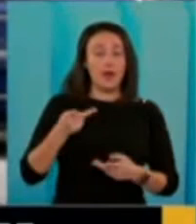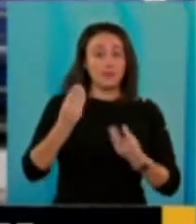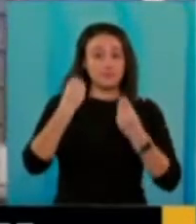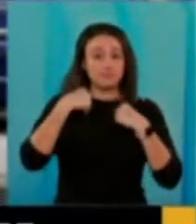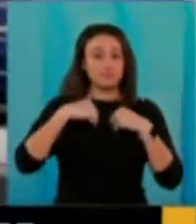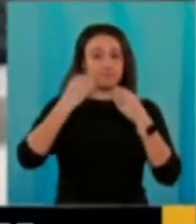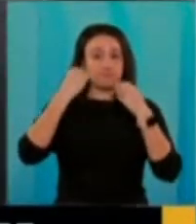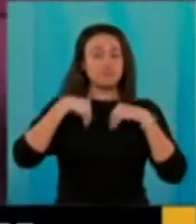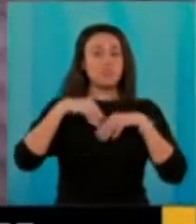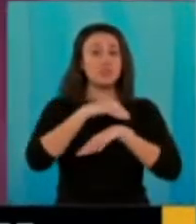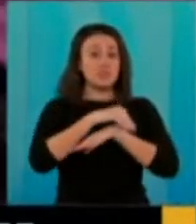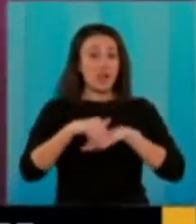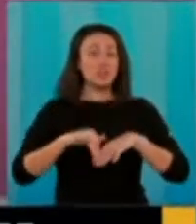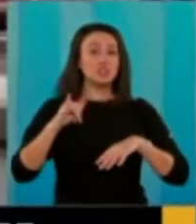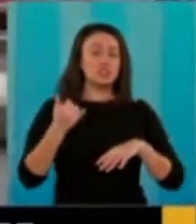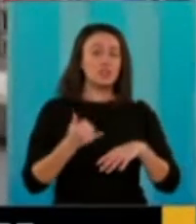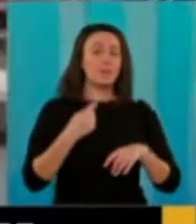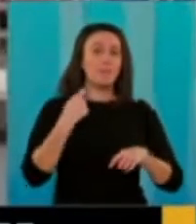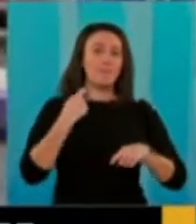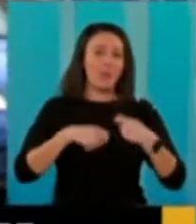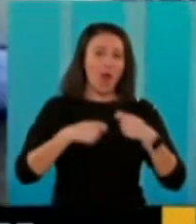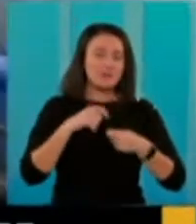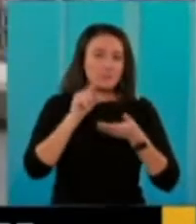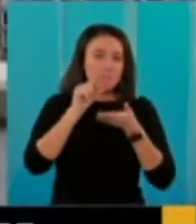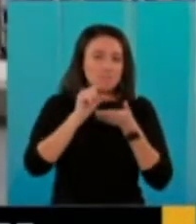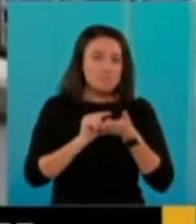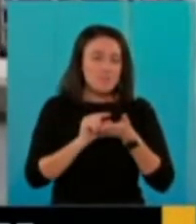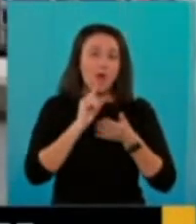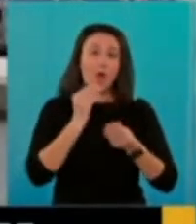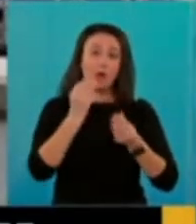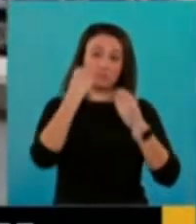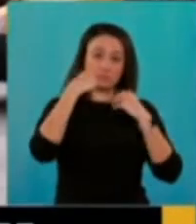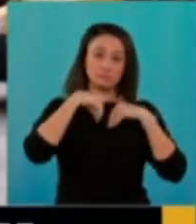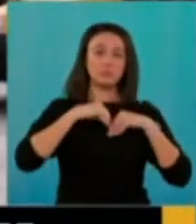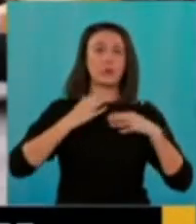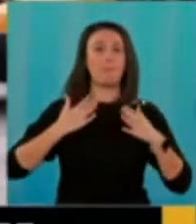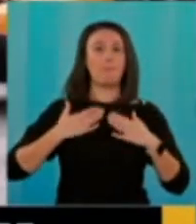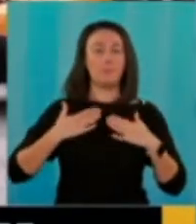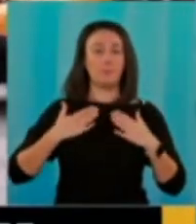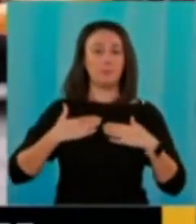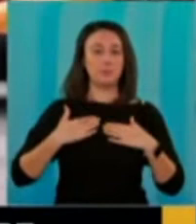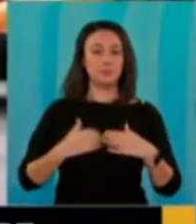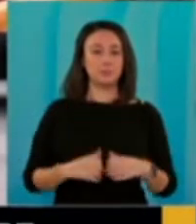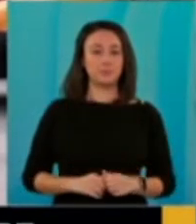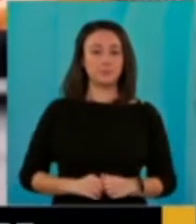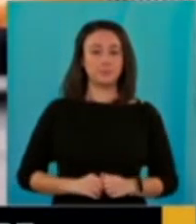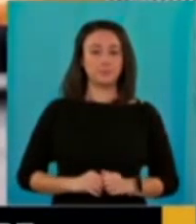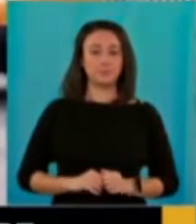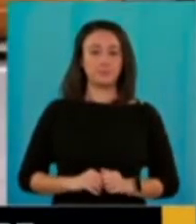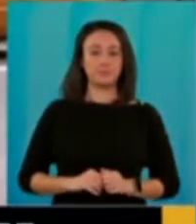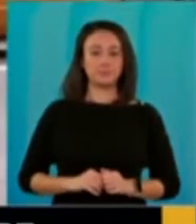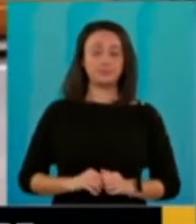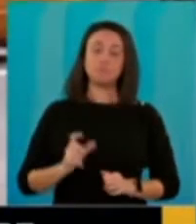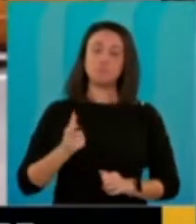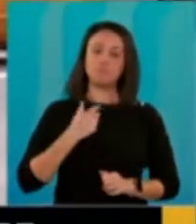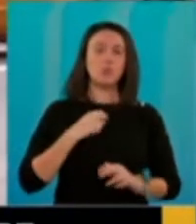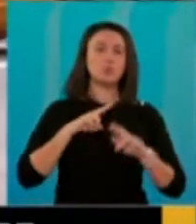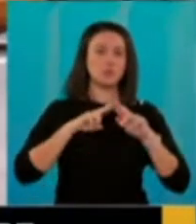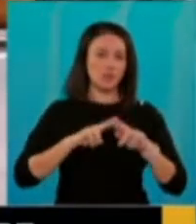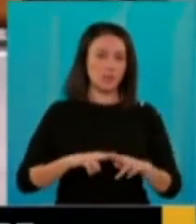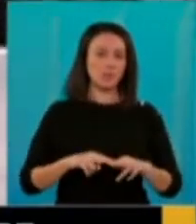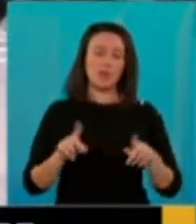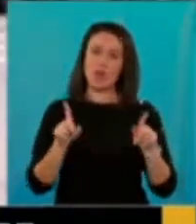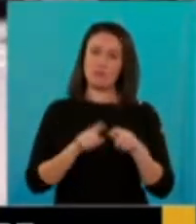pe stradă, inclusiv particule de microplastic ajung în plămân, pot să rămână și să